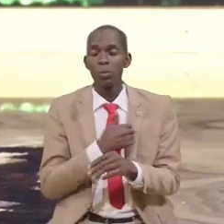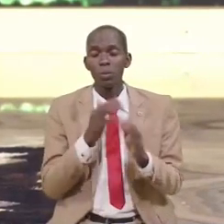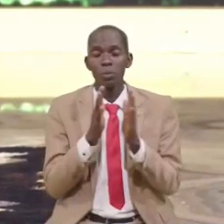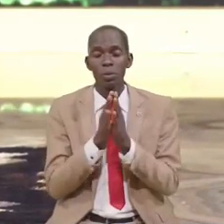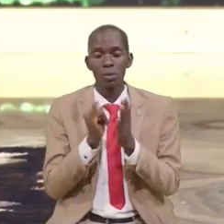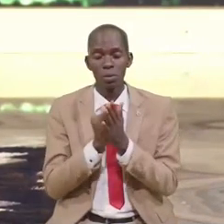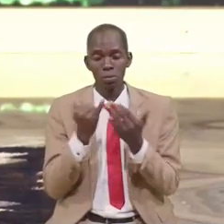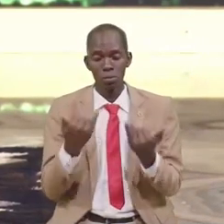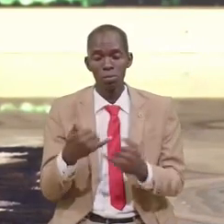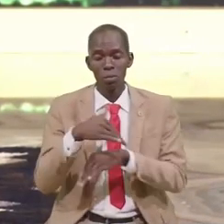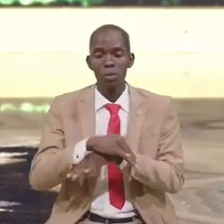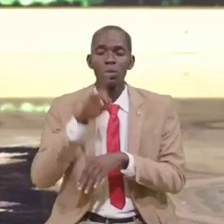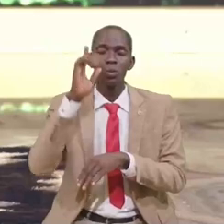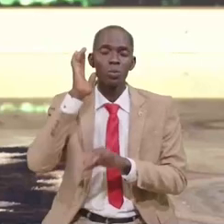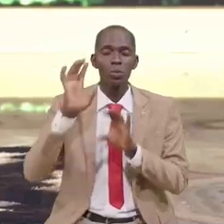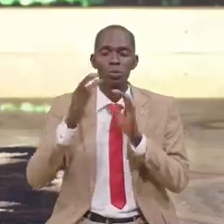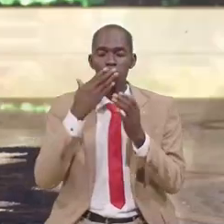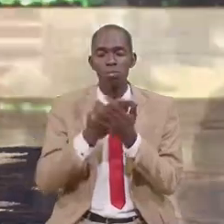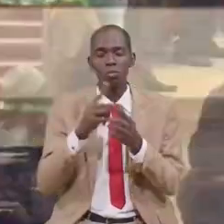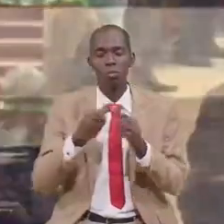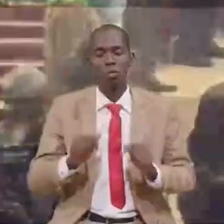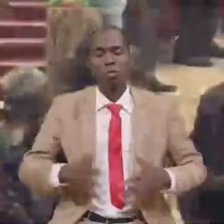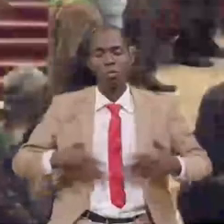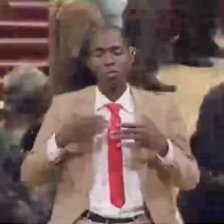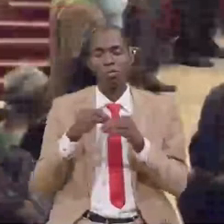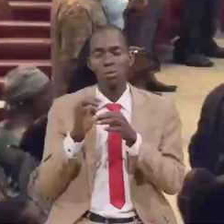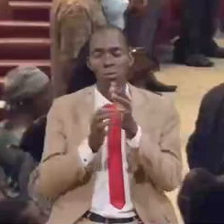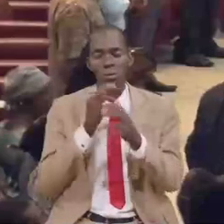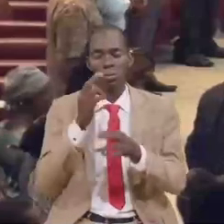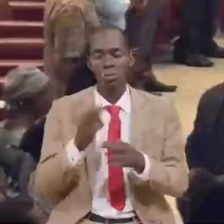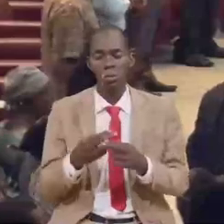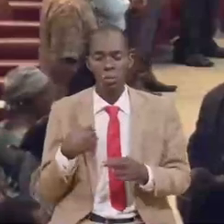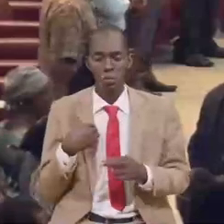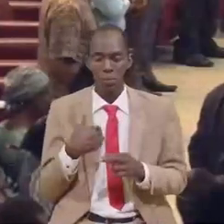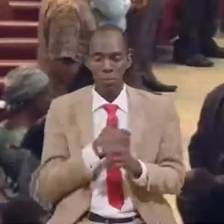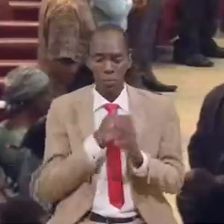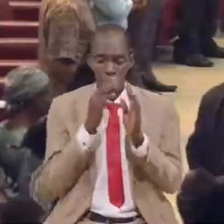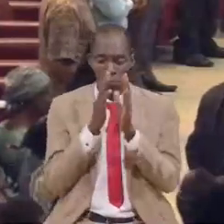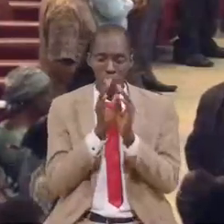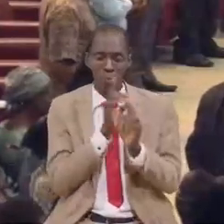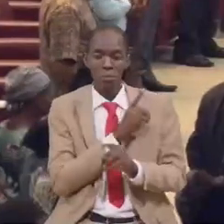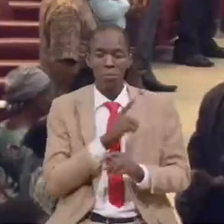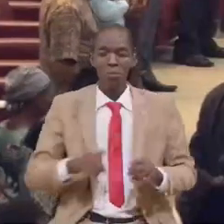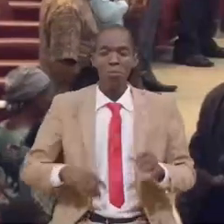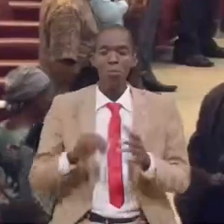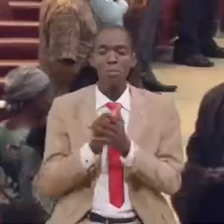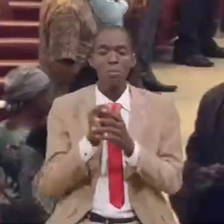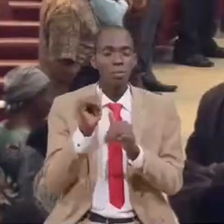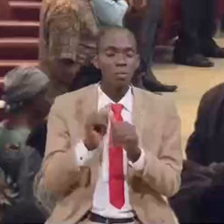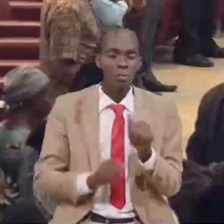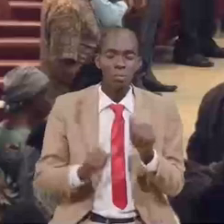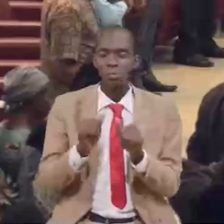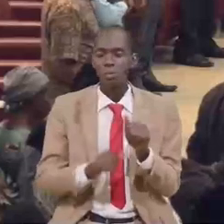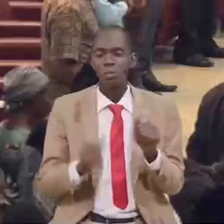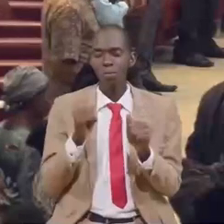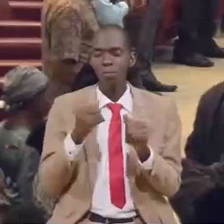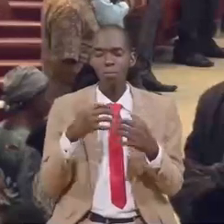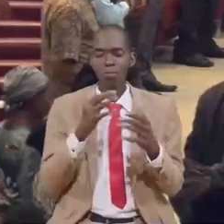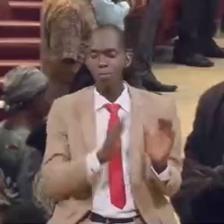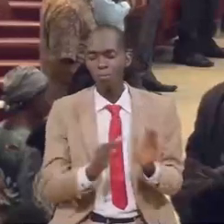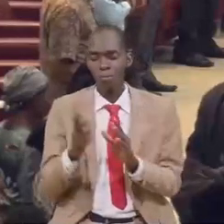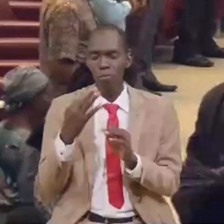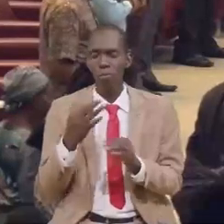bien dans chaque vie au nom de Jésus-Christ. Seigneur, nous prions que chaque toile